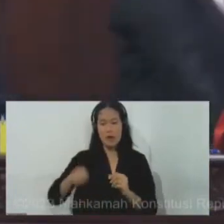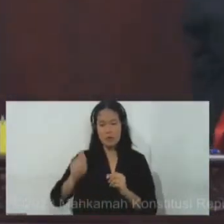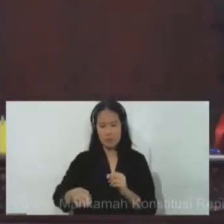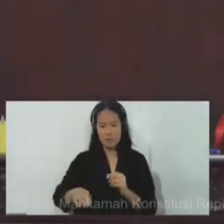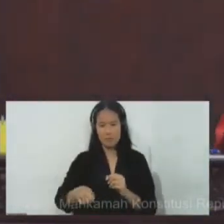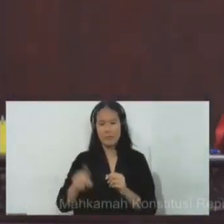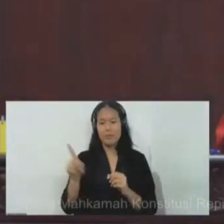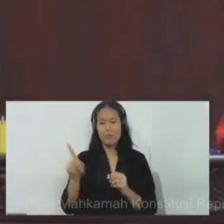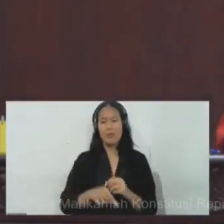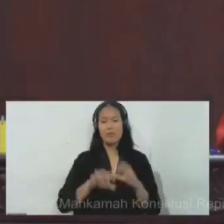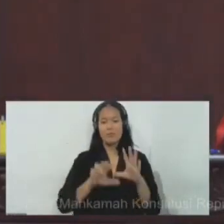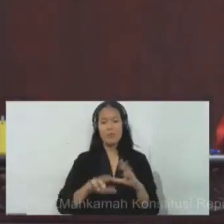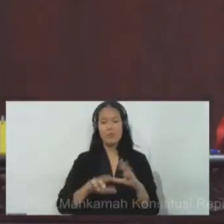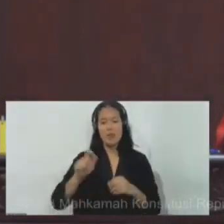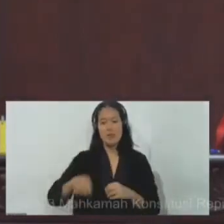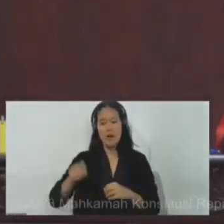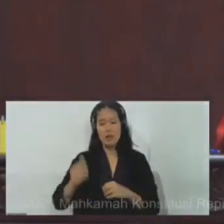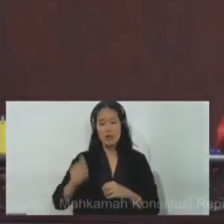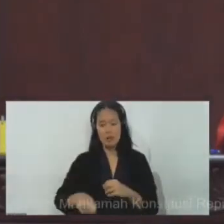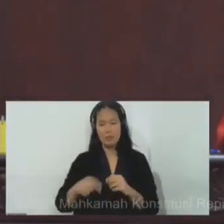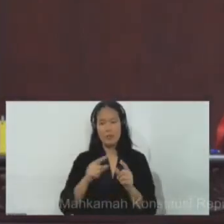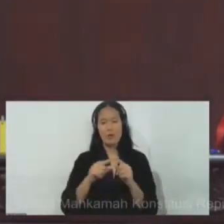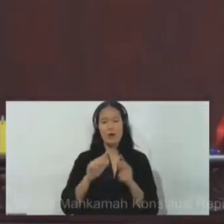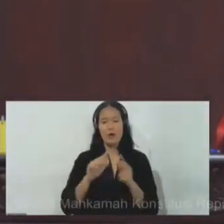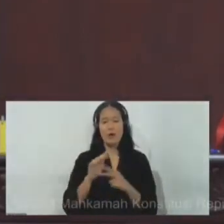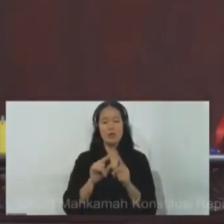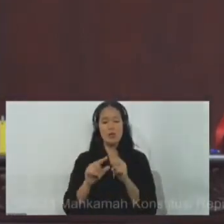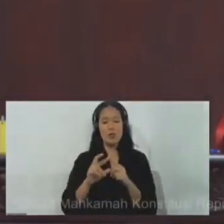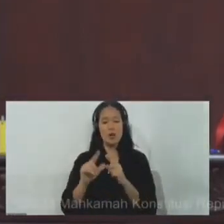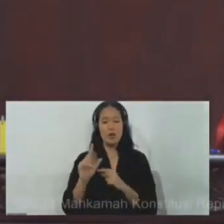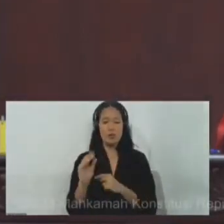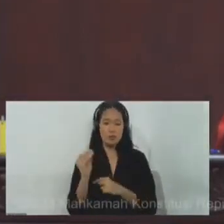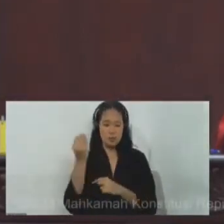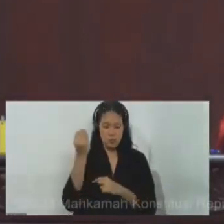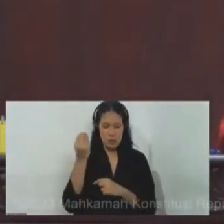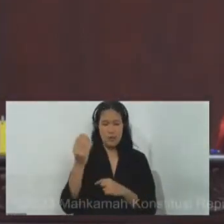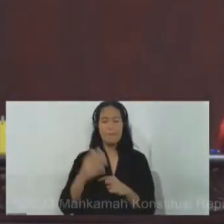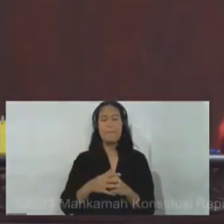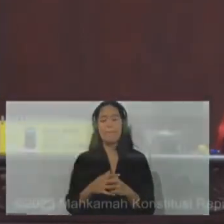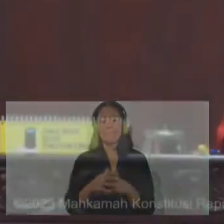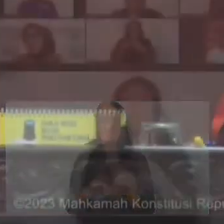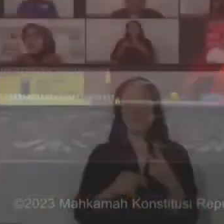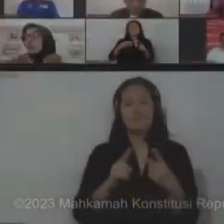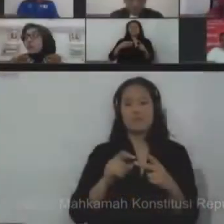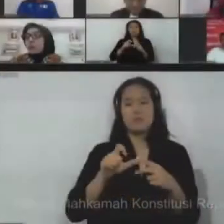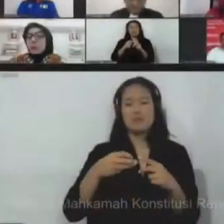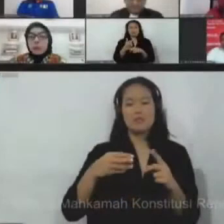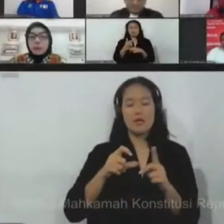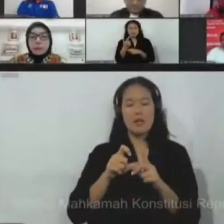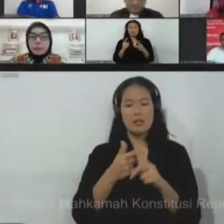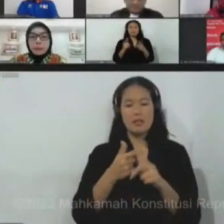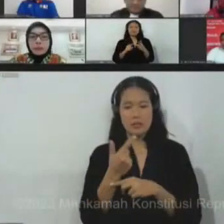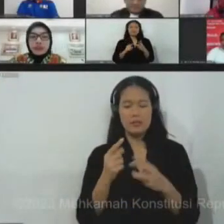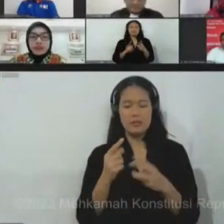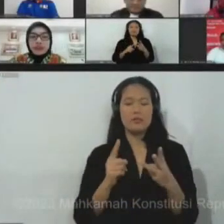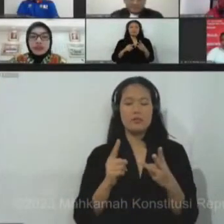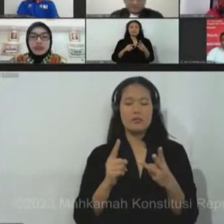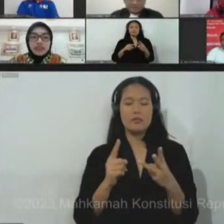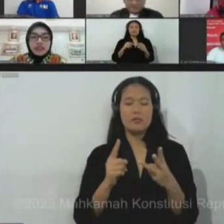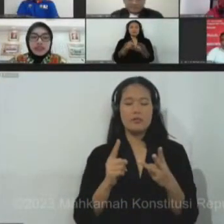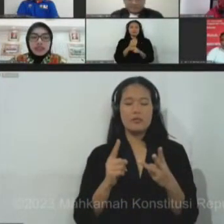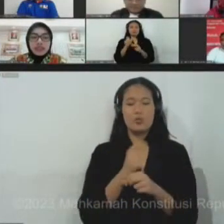selaku ketua merangkap anggota saldi Isra m Guntur Hamzah Manahan MP